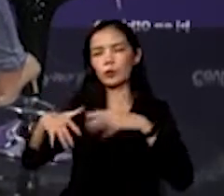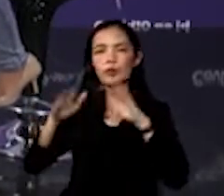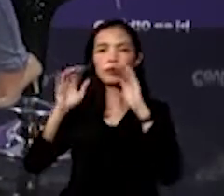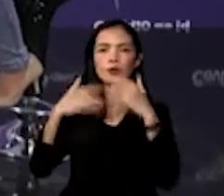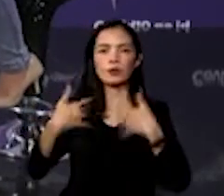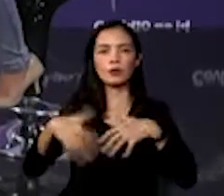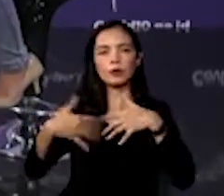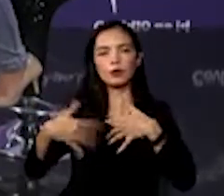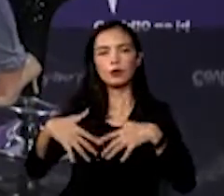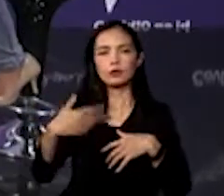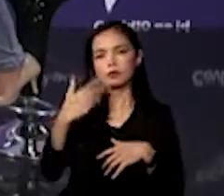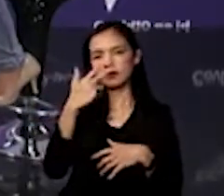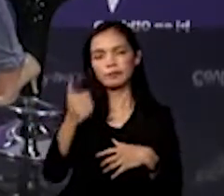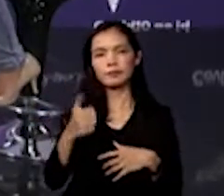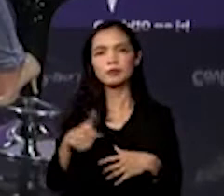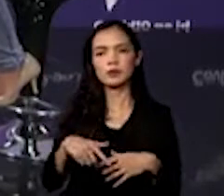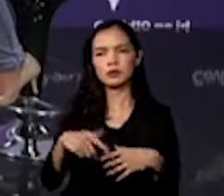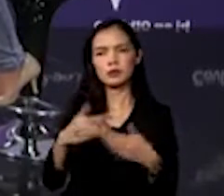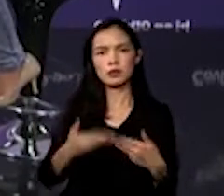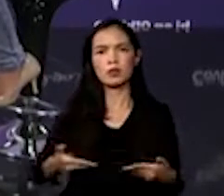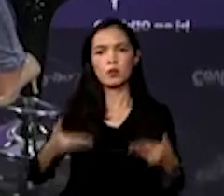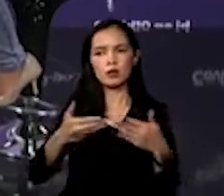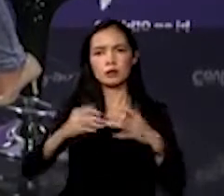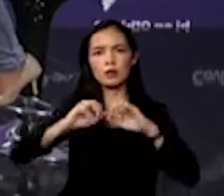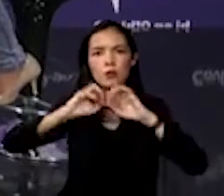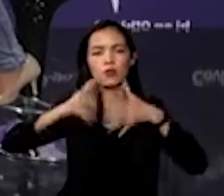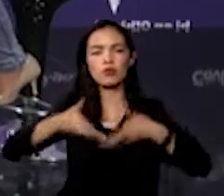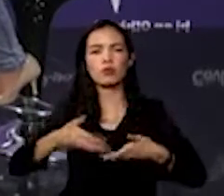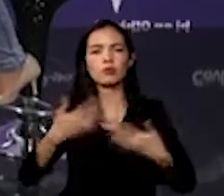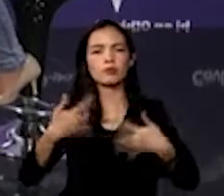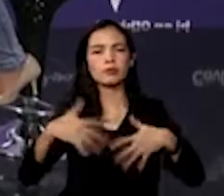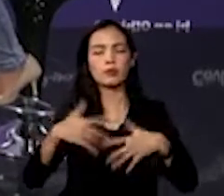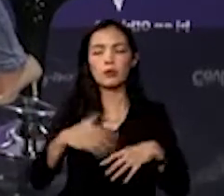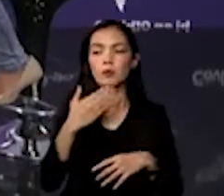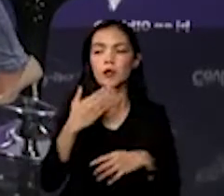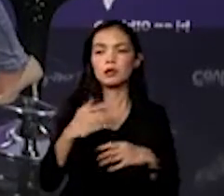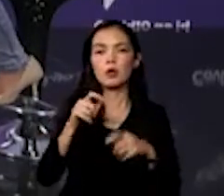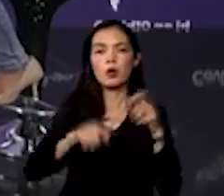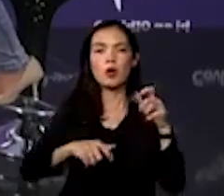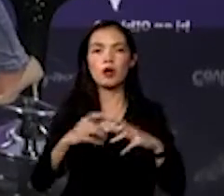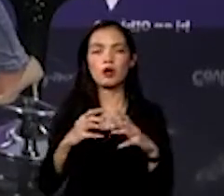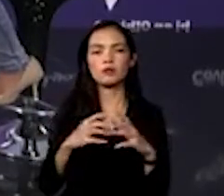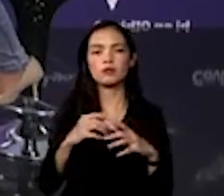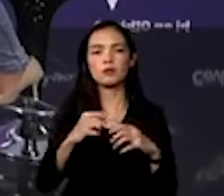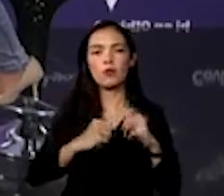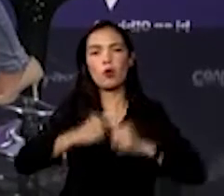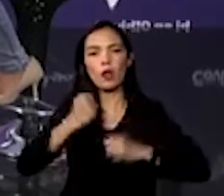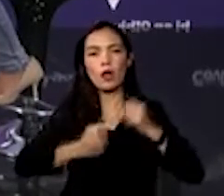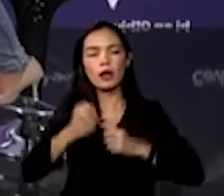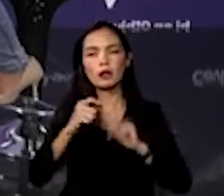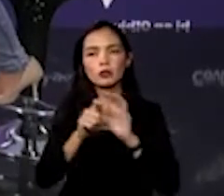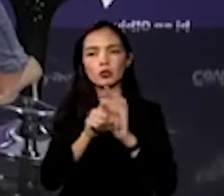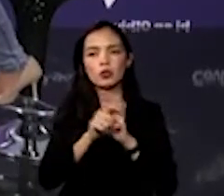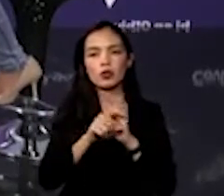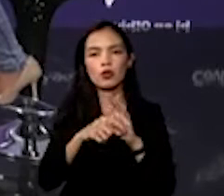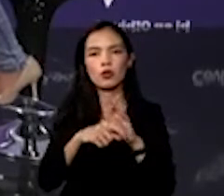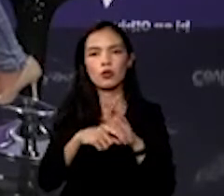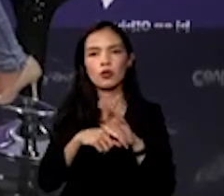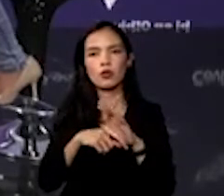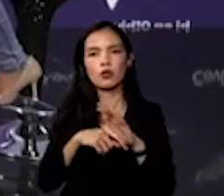misalnya di kondisi seperti ini pandemi seperti ini biasanya orang-orang berolahraga ke tempat misalnya tempat